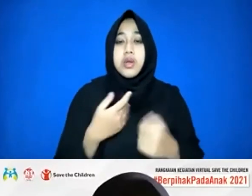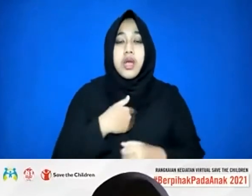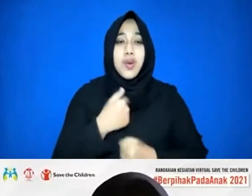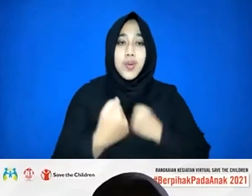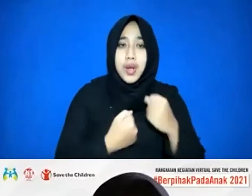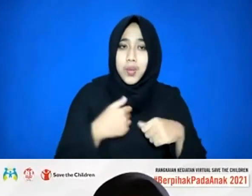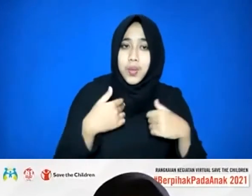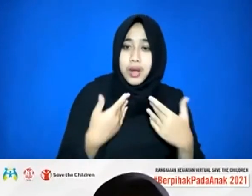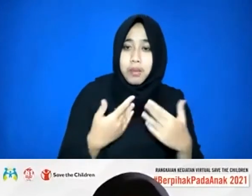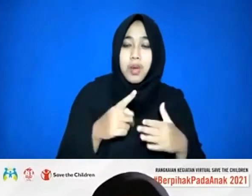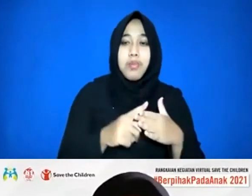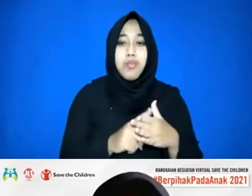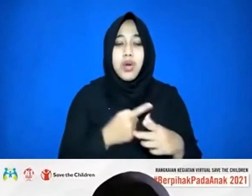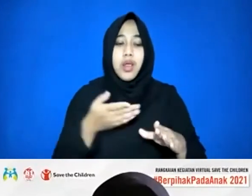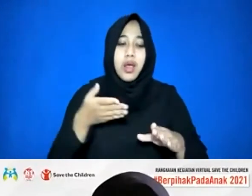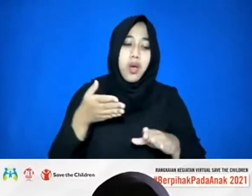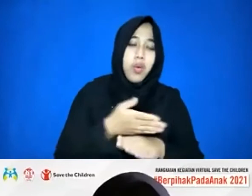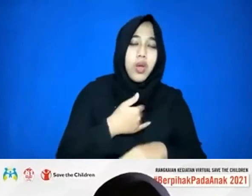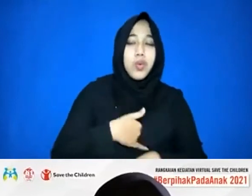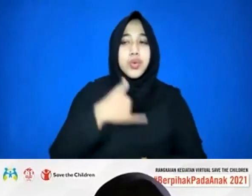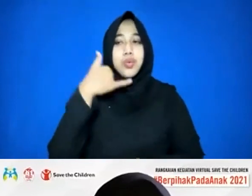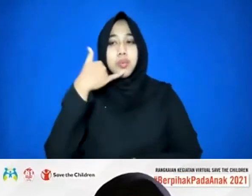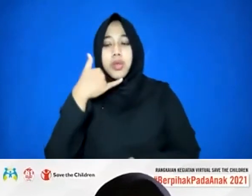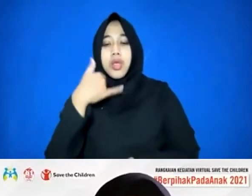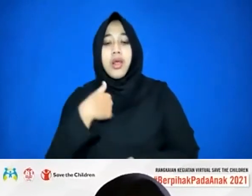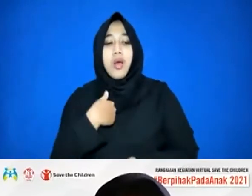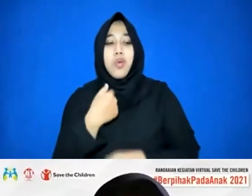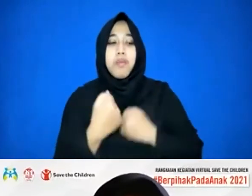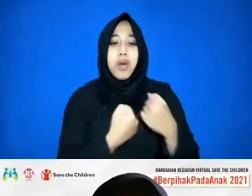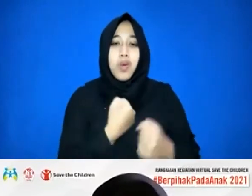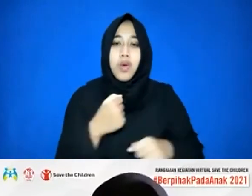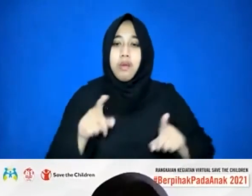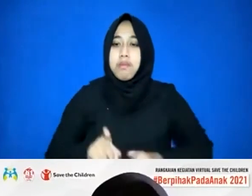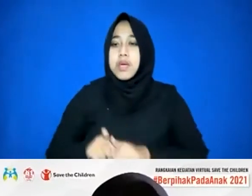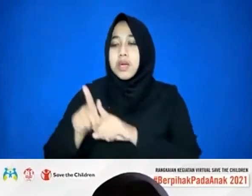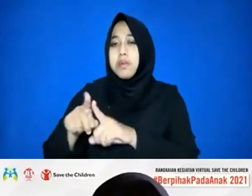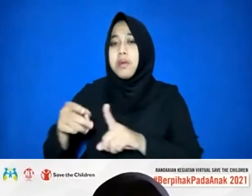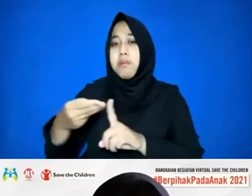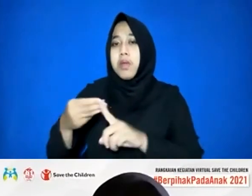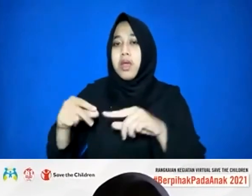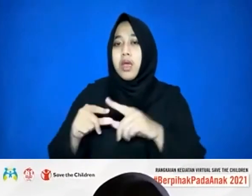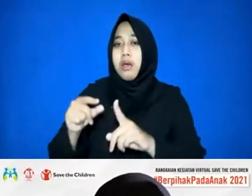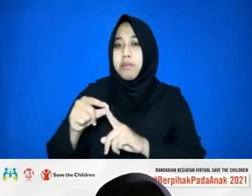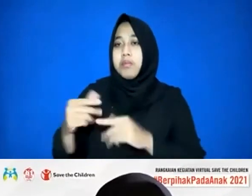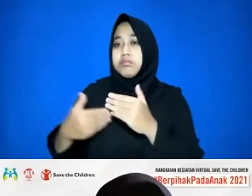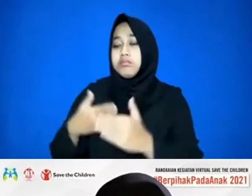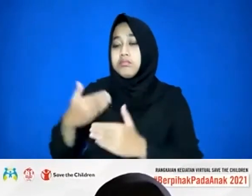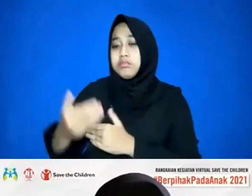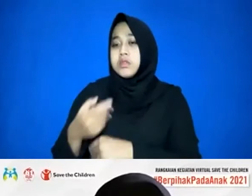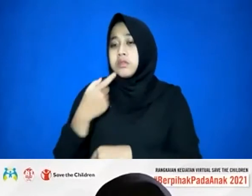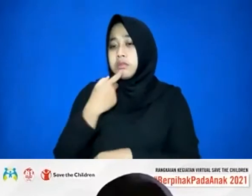lakukan mulai dari awal aku dihubungi, itu aku melakukan pendampingan BAP. Ya. Terus terkait